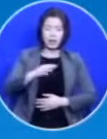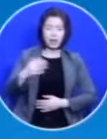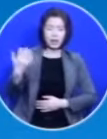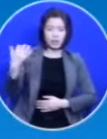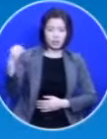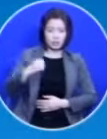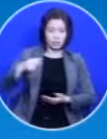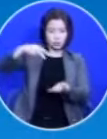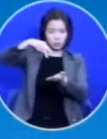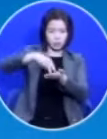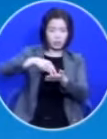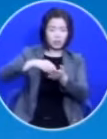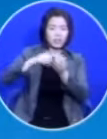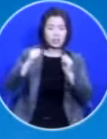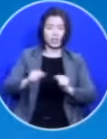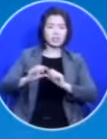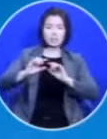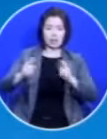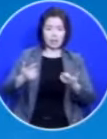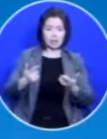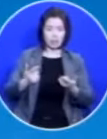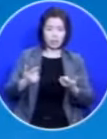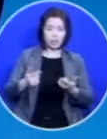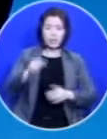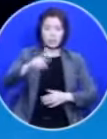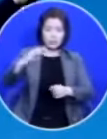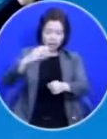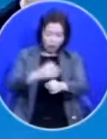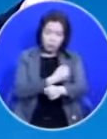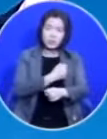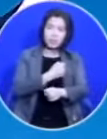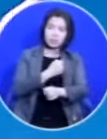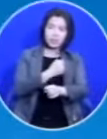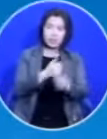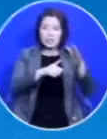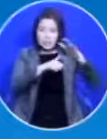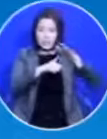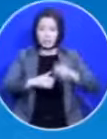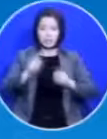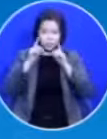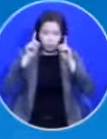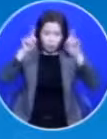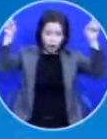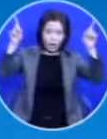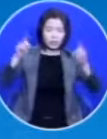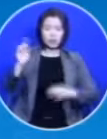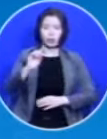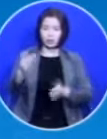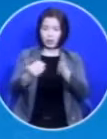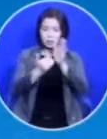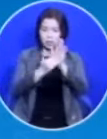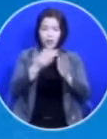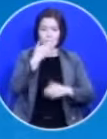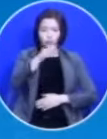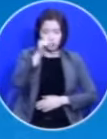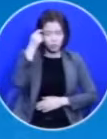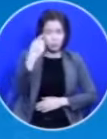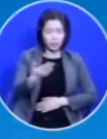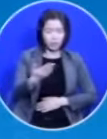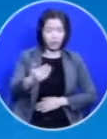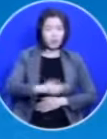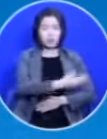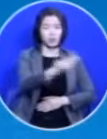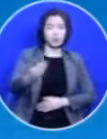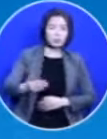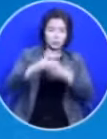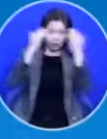계신 분이 아닙니다 그 엄청난 하나님의 진노를 도대체 어떻게 막을 수가 있겠어요 여러분도